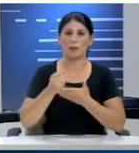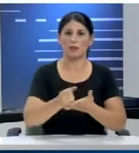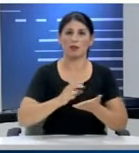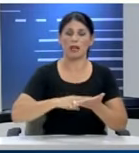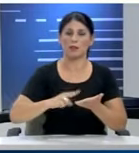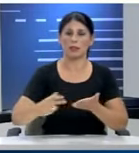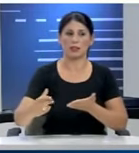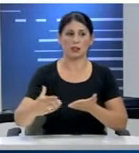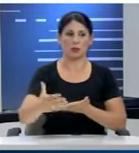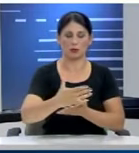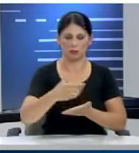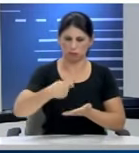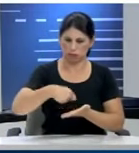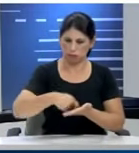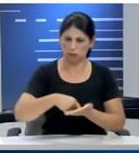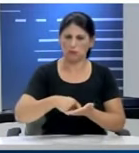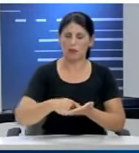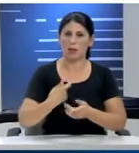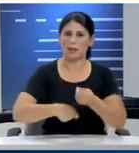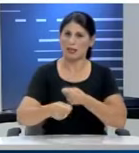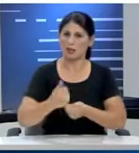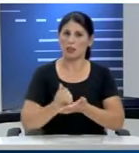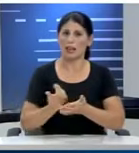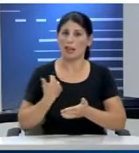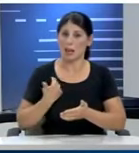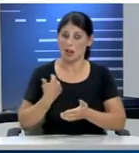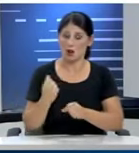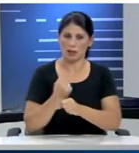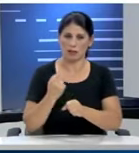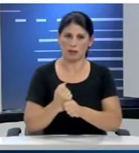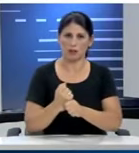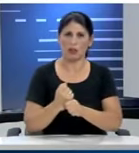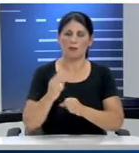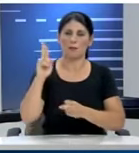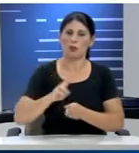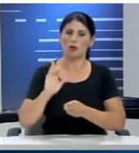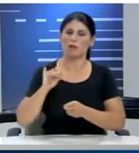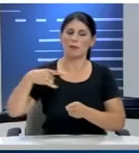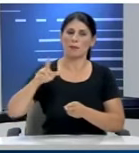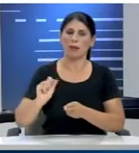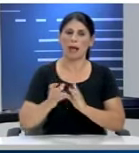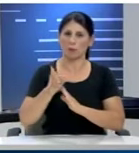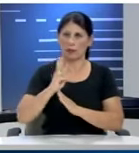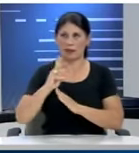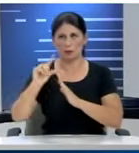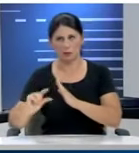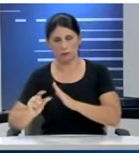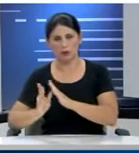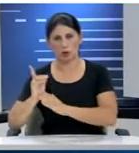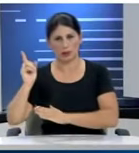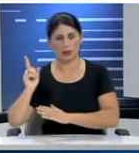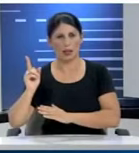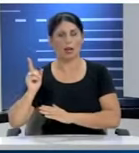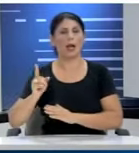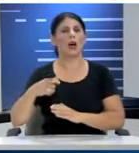εισφορών επιχειρήσεων και νέων εργαζομένων, η μείωση ΦΠΑ από το 13 στο 11, φορολογικές μειώσεις για